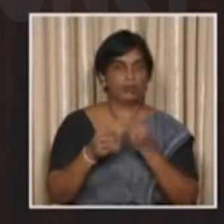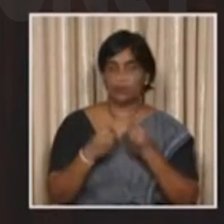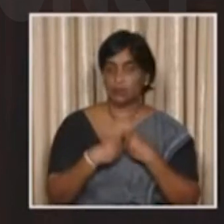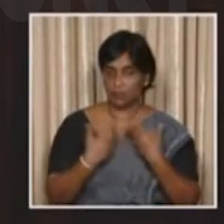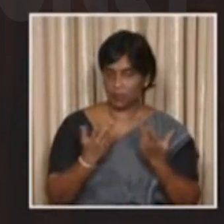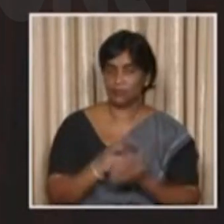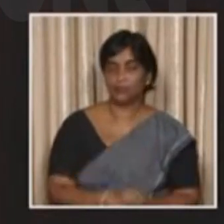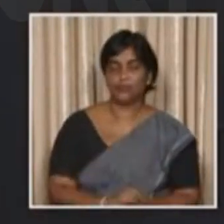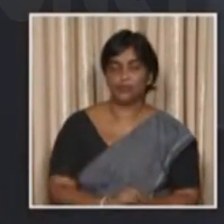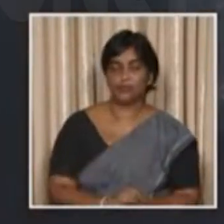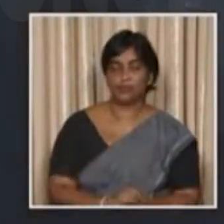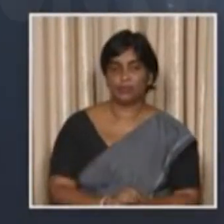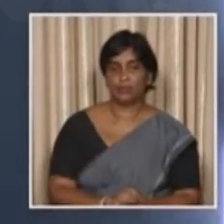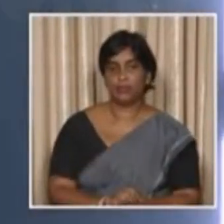නැහැ.